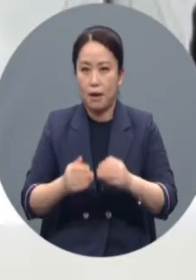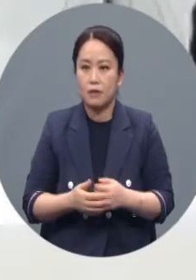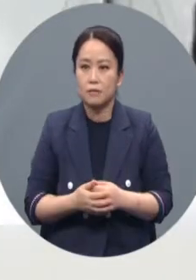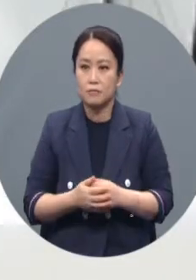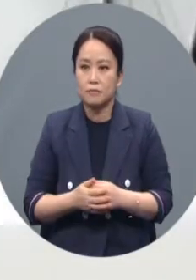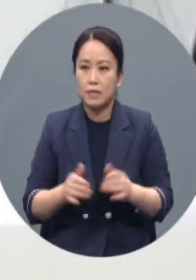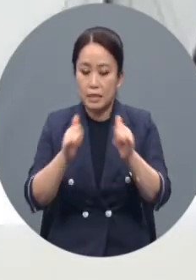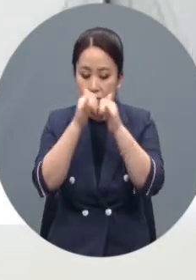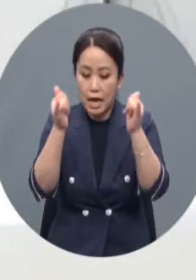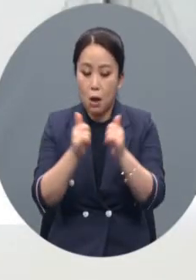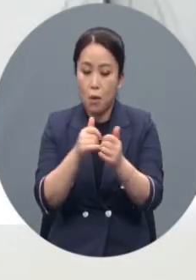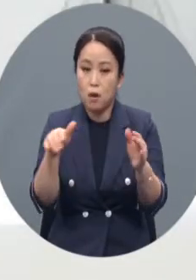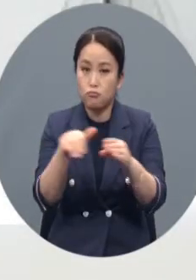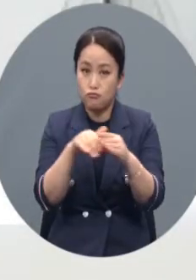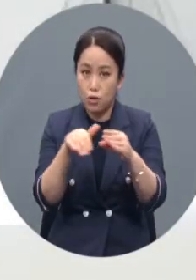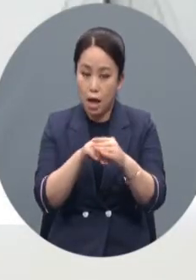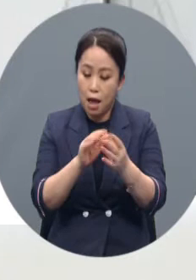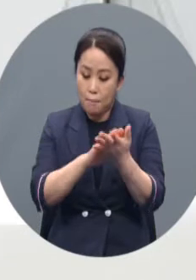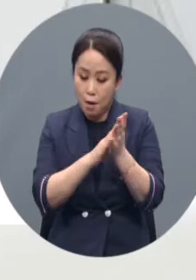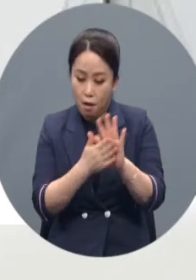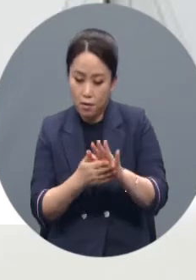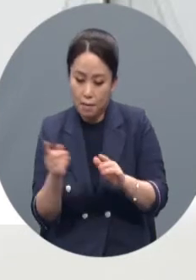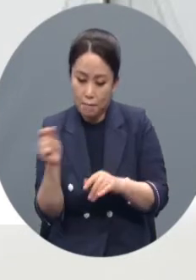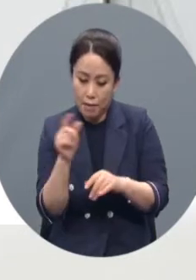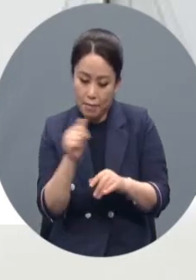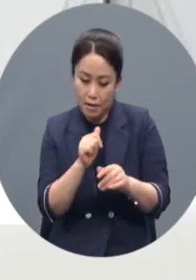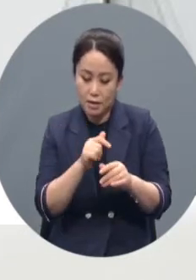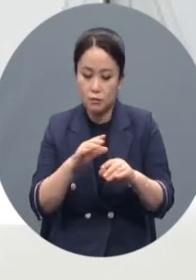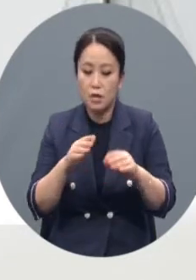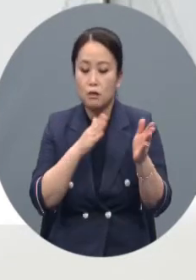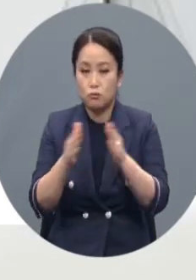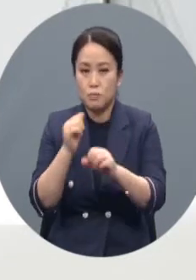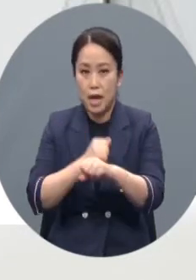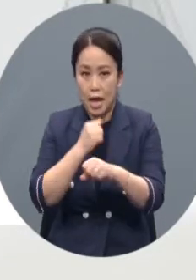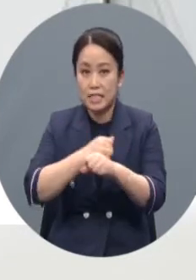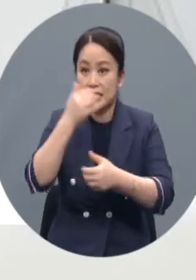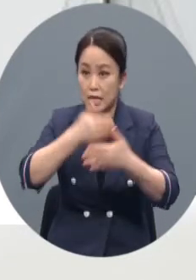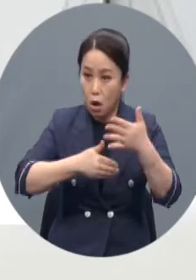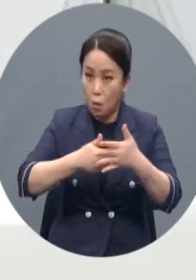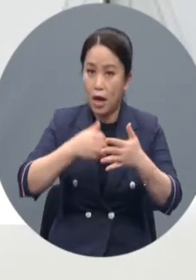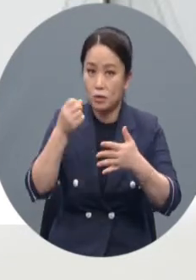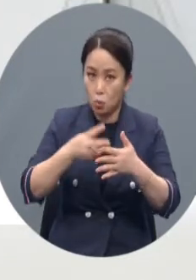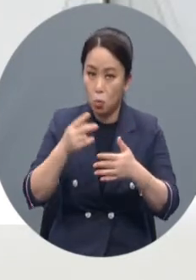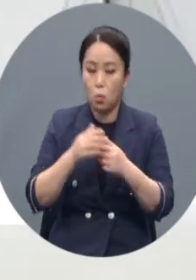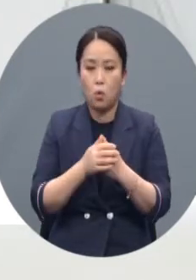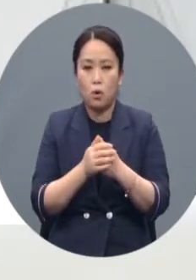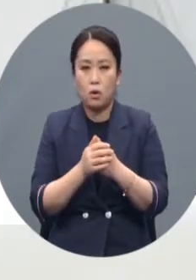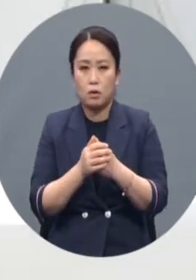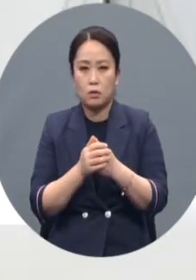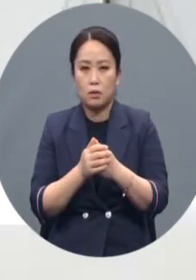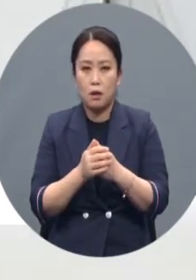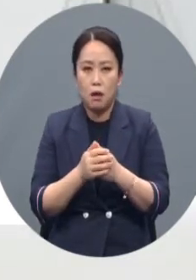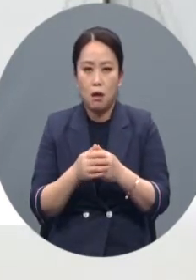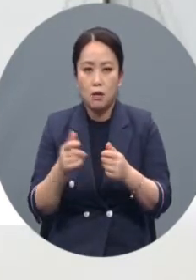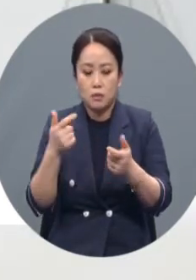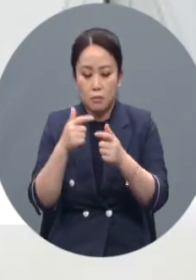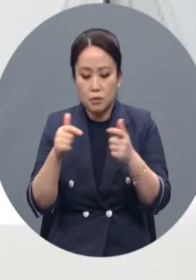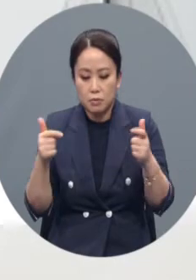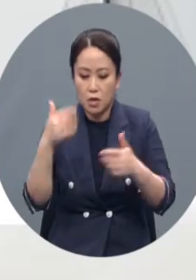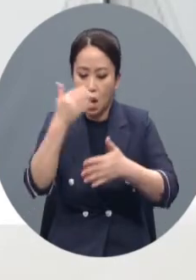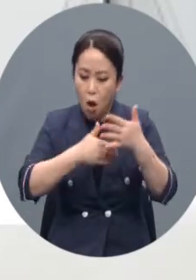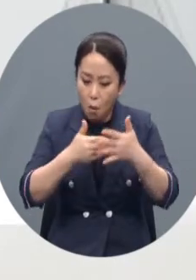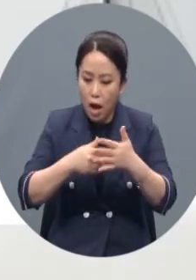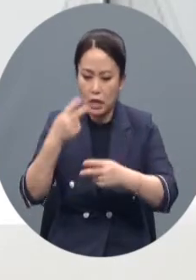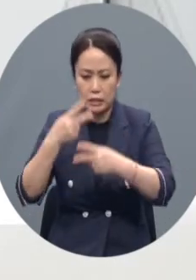사회문화의 변화에 민첩하게 대응하는 영화제, 영화와 드라마, 영화와 시리즈물의 경계가 점점 무너져가고 있는